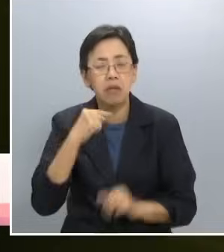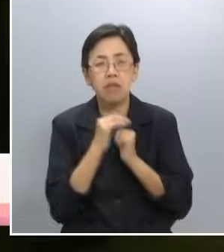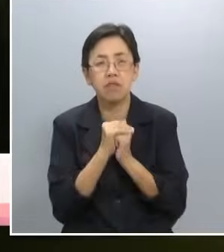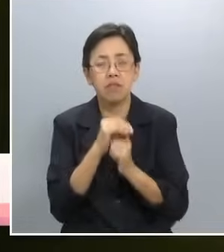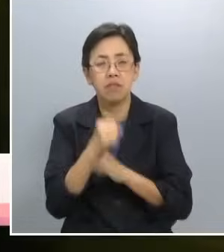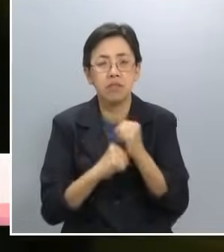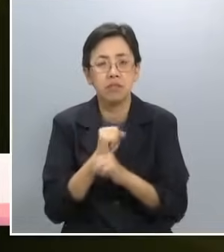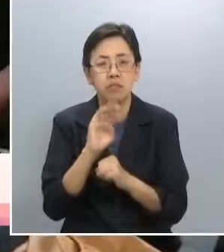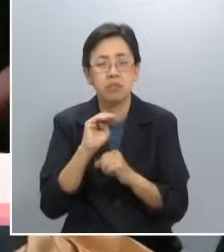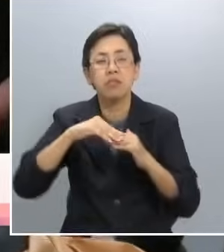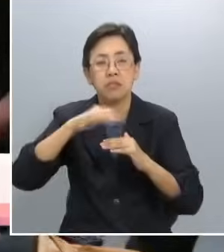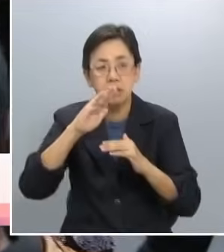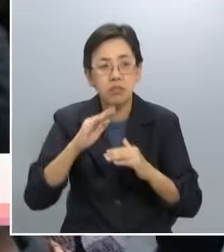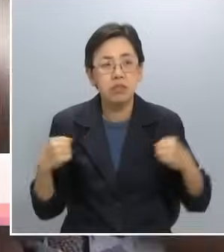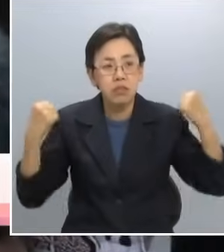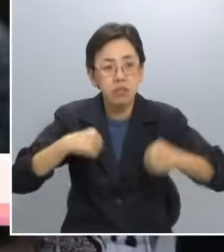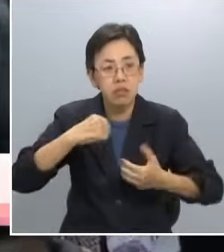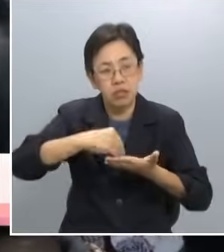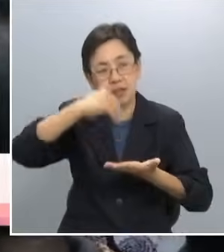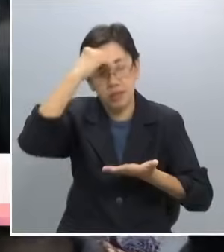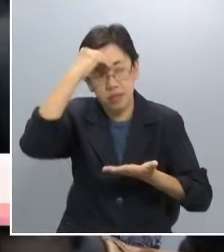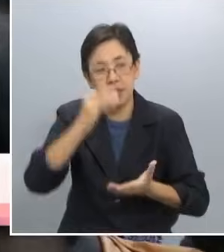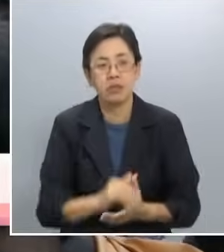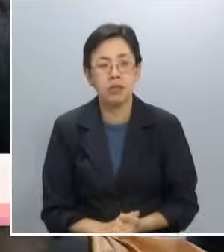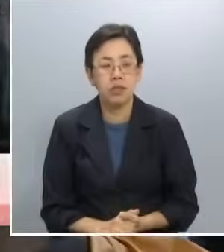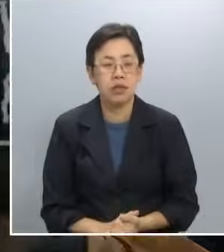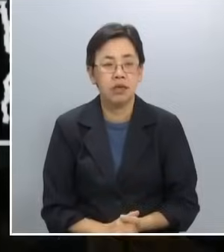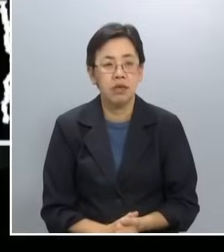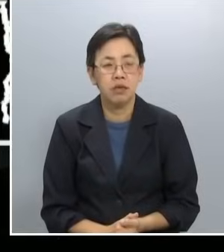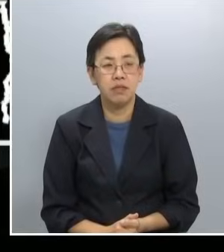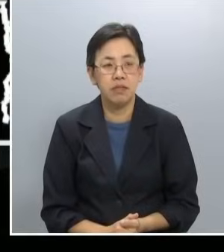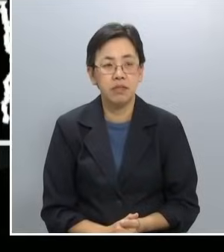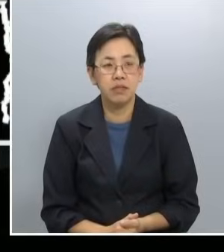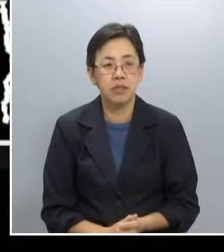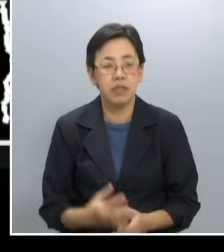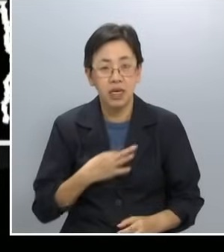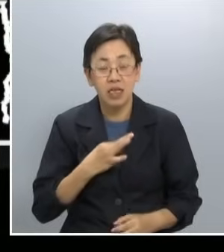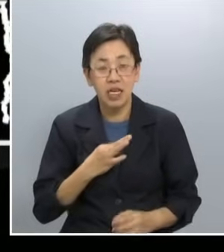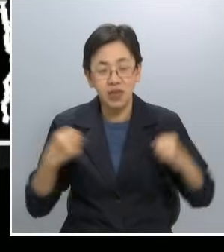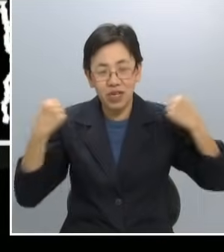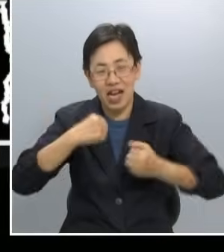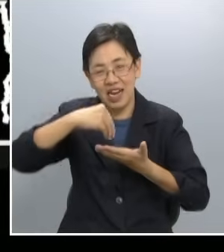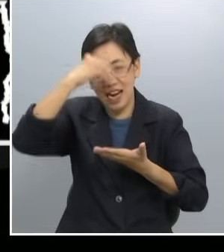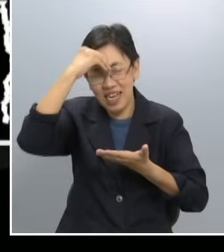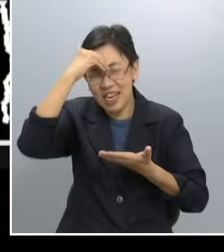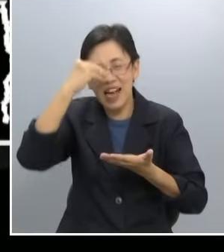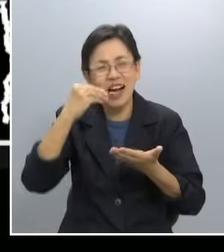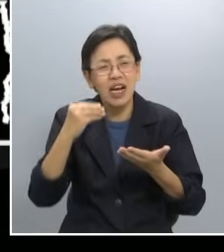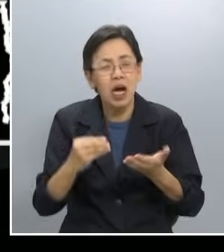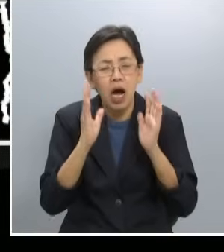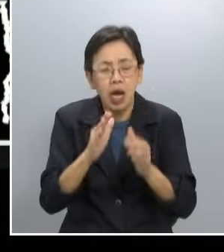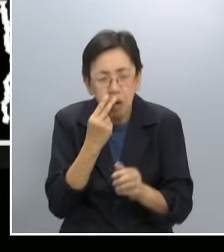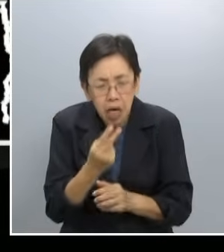อายุมากกว่า 40ปีแต่ใส่ชุดนักเรียนนี่อืเห็นมั้ยคะใส่ชุดนักเรียนนักศึกษาใชเหมือนกับเพื่อเรียกความ